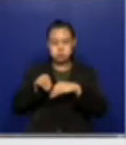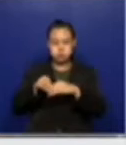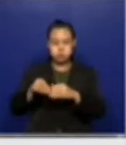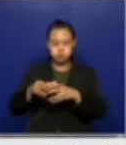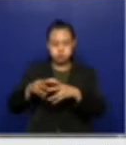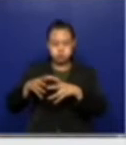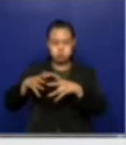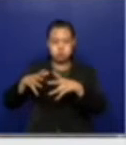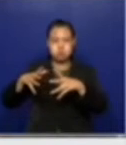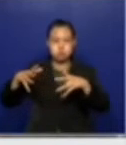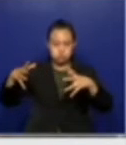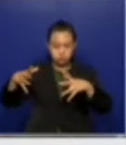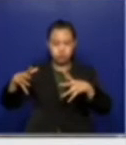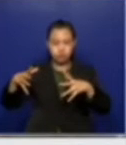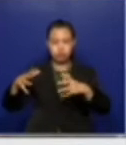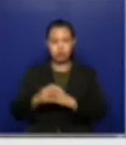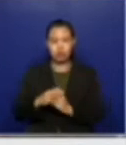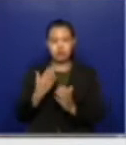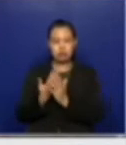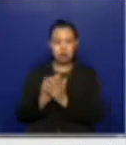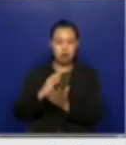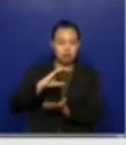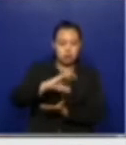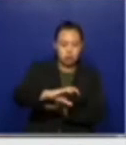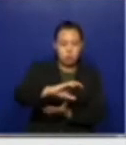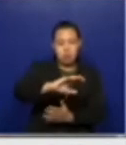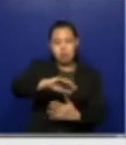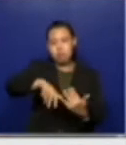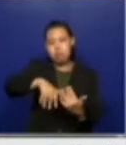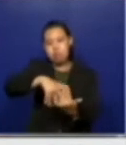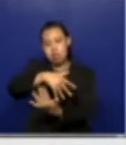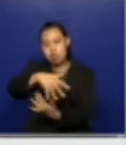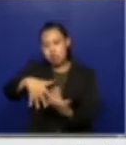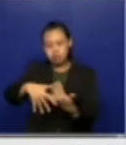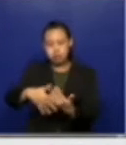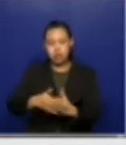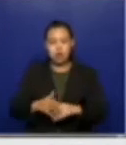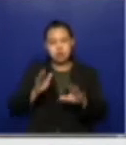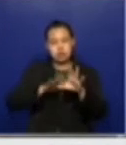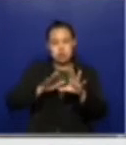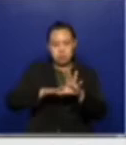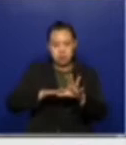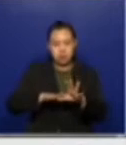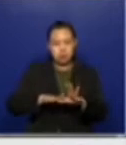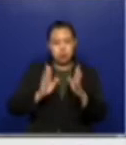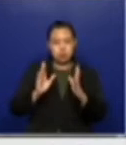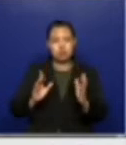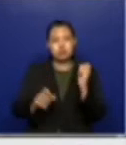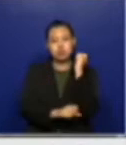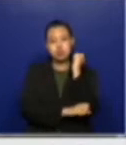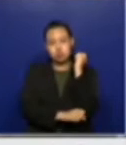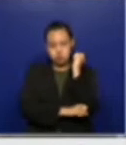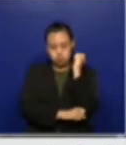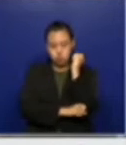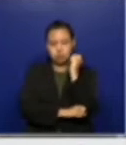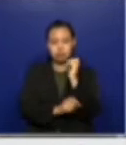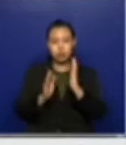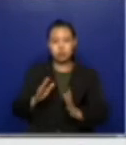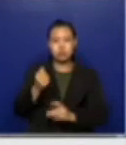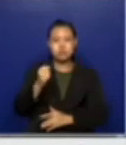วนทางกับงบที่ลงไปที่ลงทะเบียนคนจนไว้ขณะนี้มีถึง14ล้าน